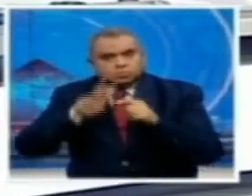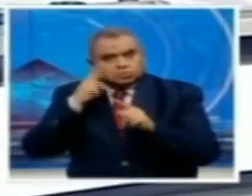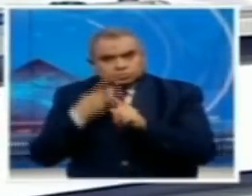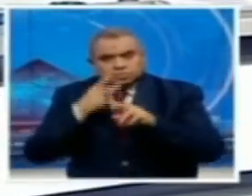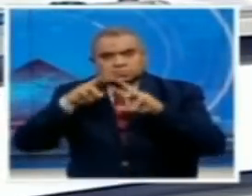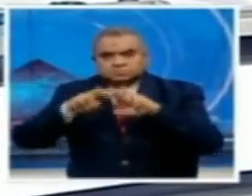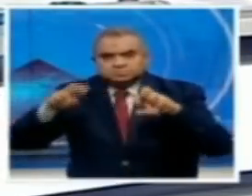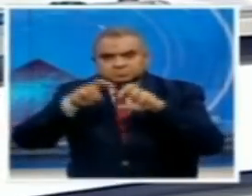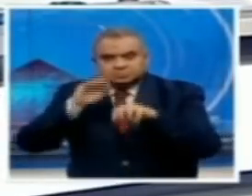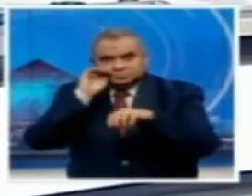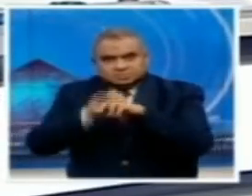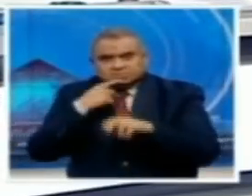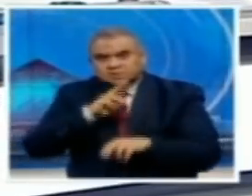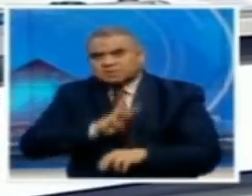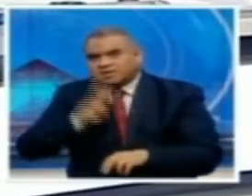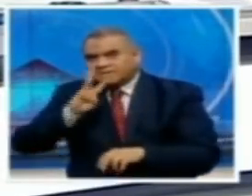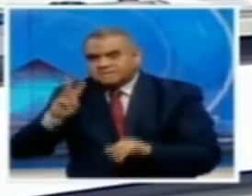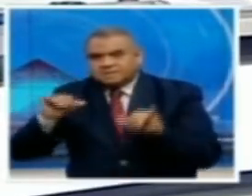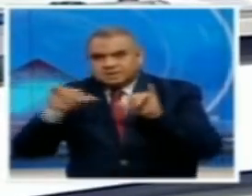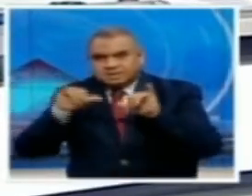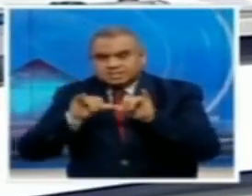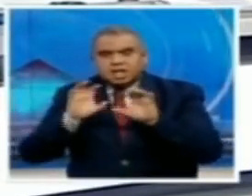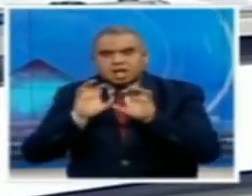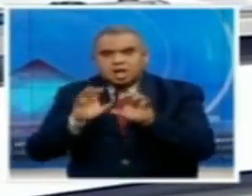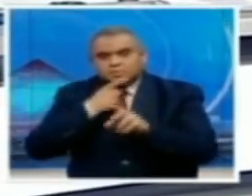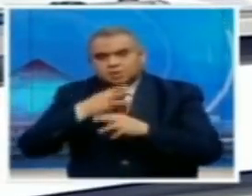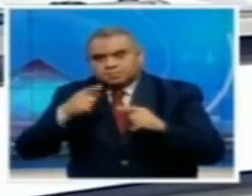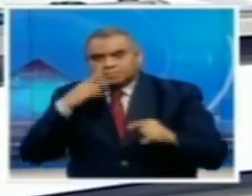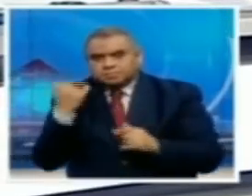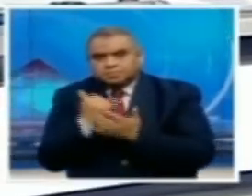يمكنكم متابعة البث الحي لنشراتنا وبرامجنا